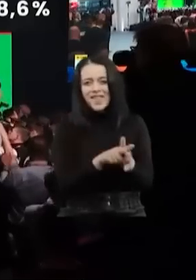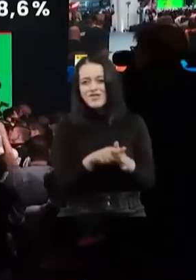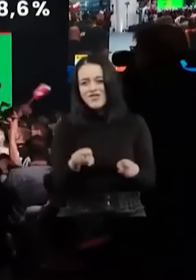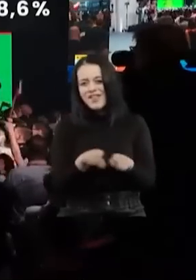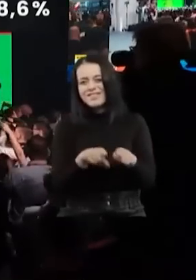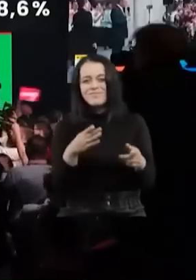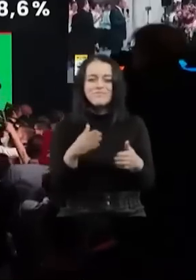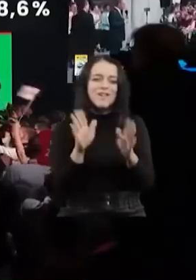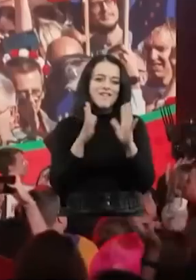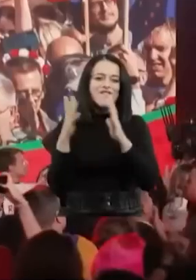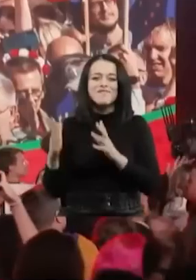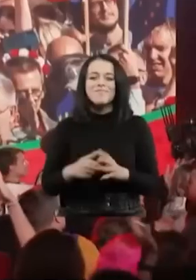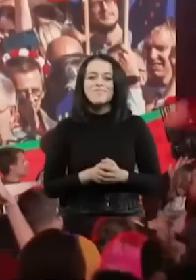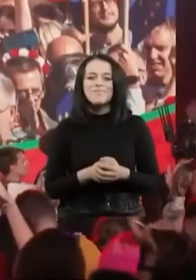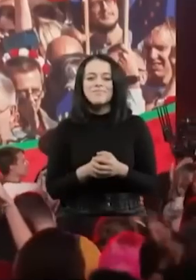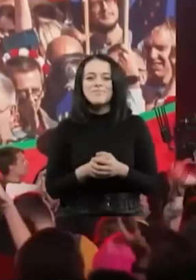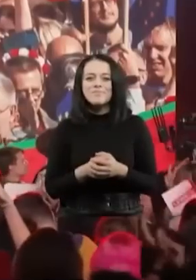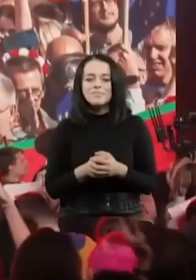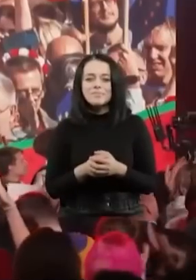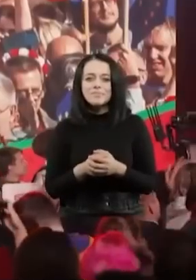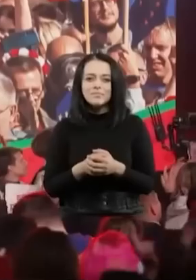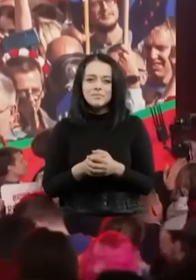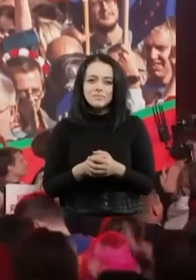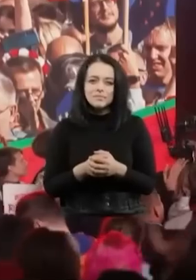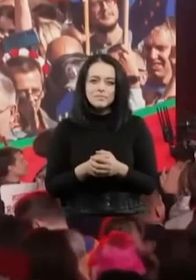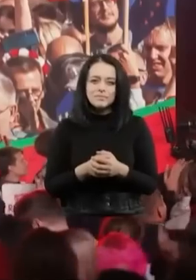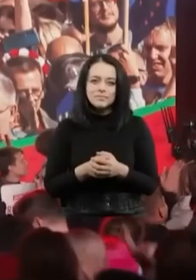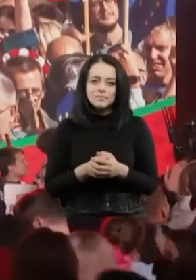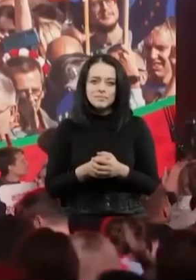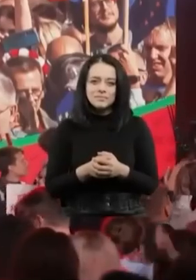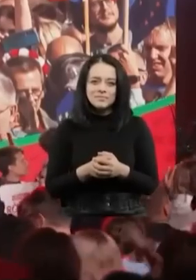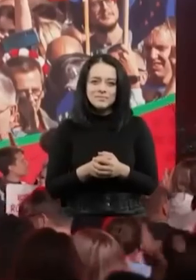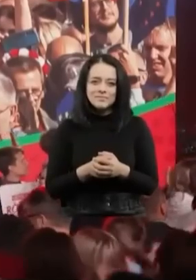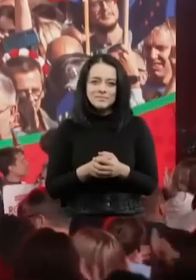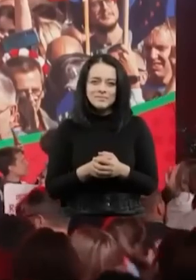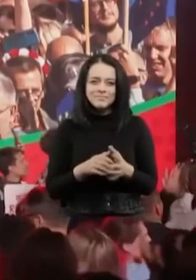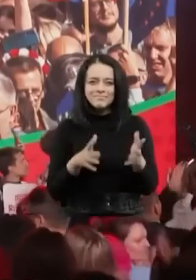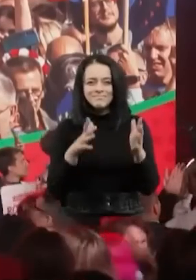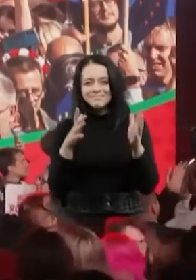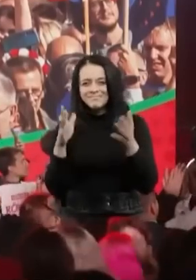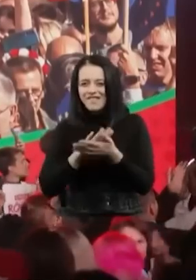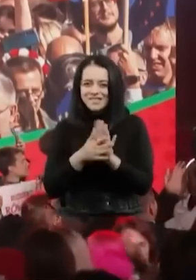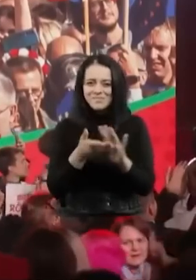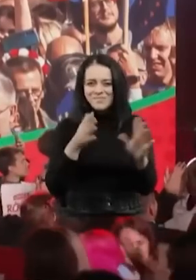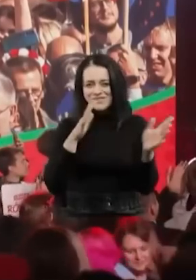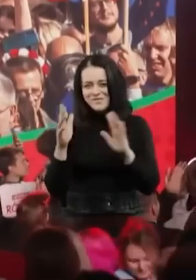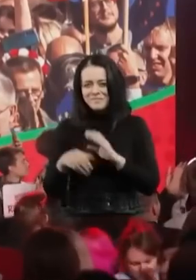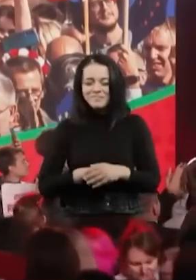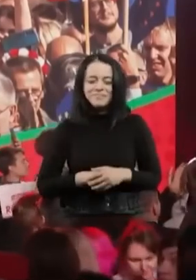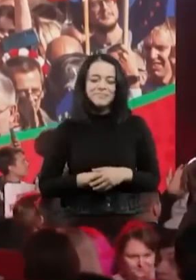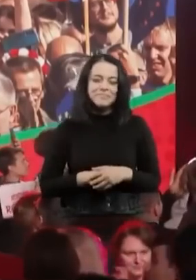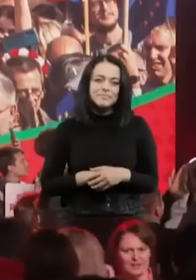Prawa i Sprawiedliwości, tego nikt nigdy tej formacji nie odbierze. No i widzieliśmy, zwłaszcza pod koniec kampanii, że Donald Tusk zaczął się ścigać